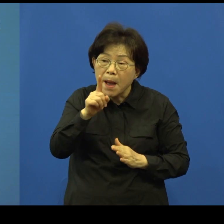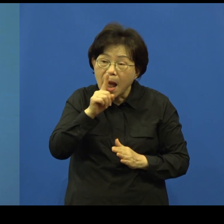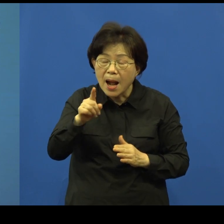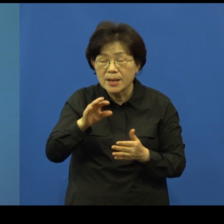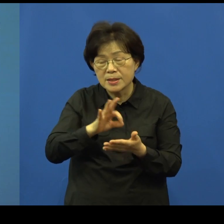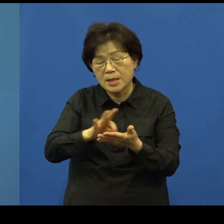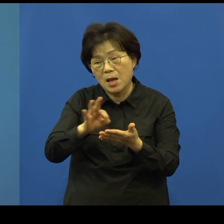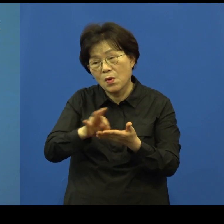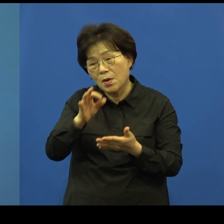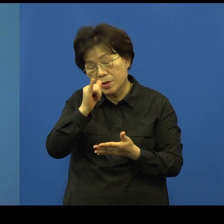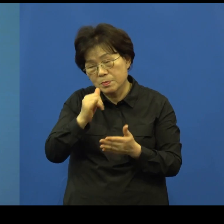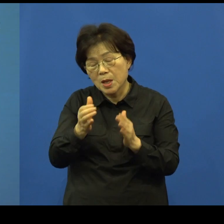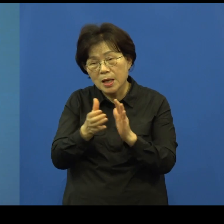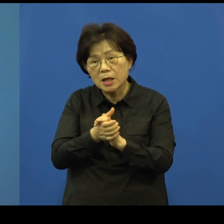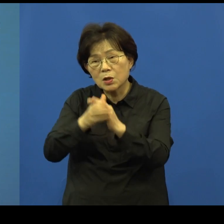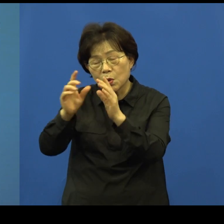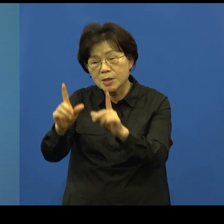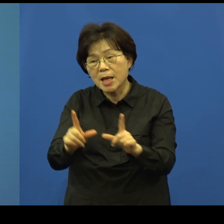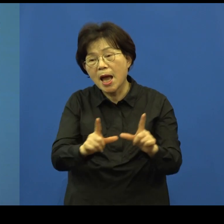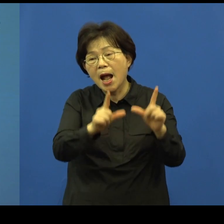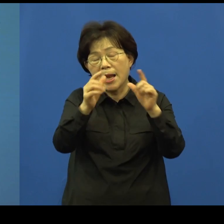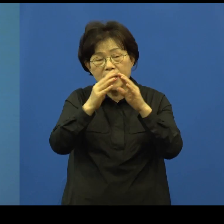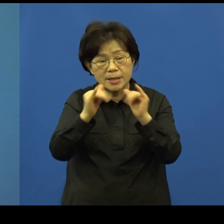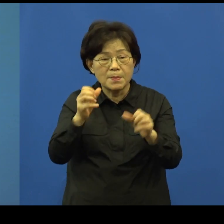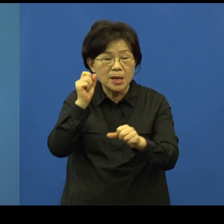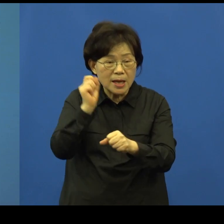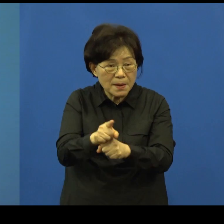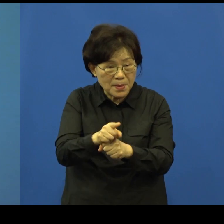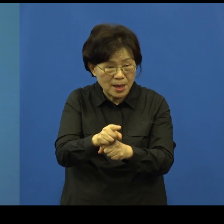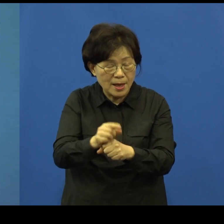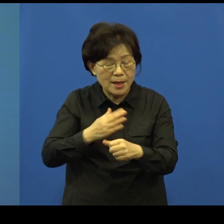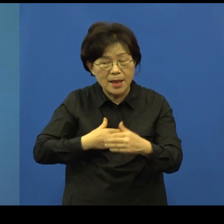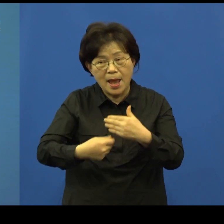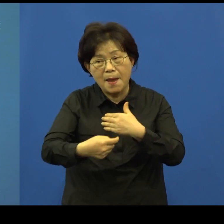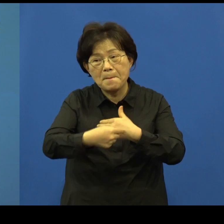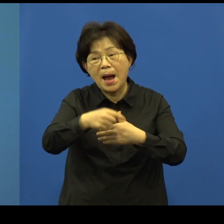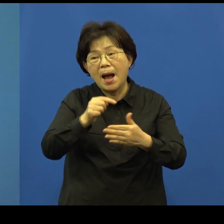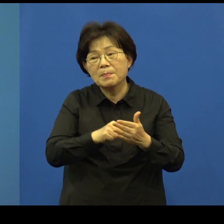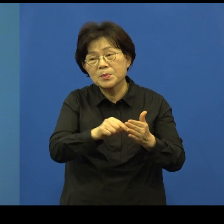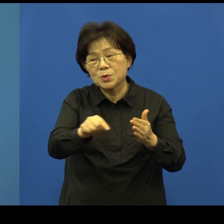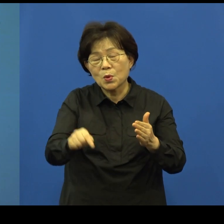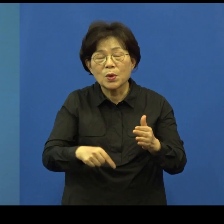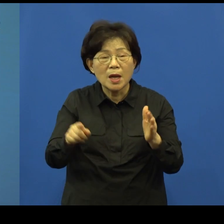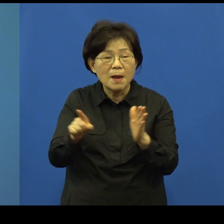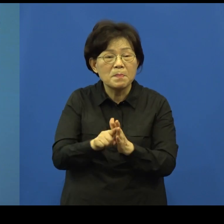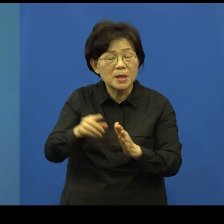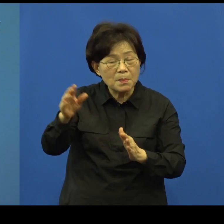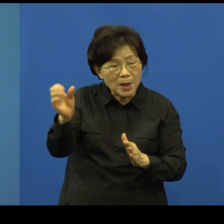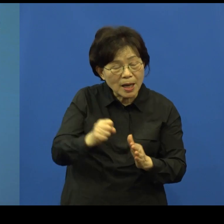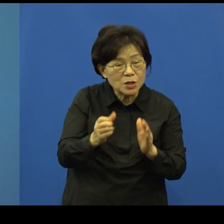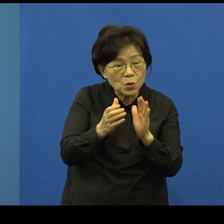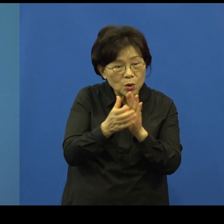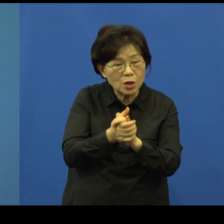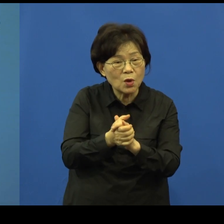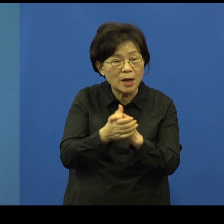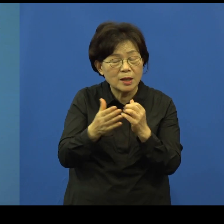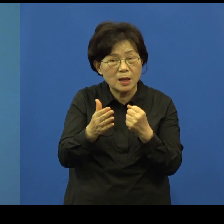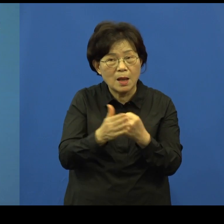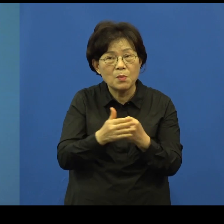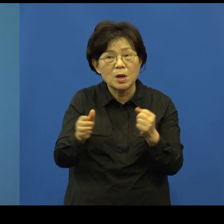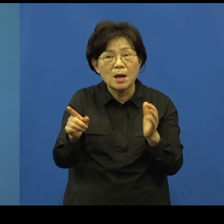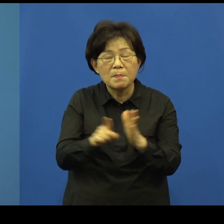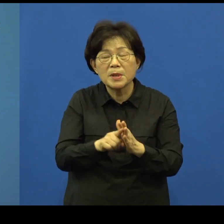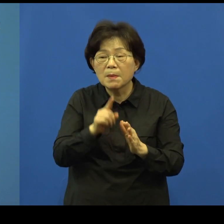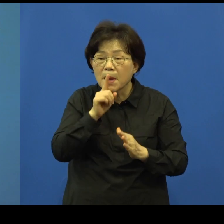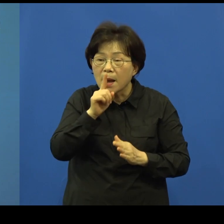거죠. 기도 생활하는 분은 이미 내 안에 믿음을 가지고 기도를 하기 때문에